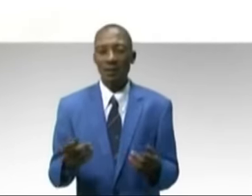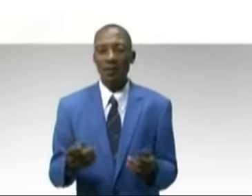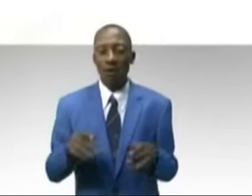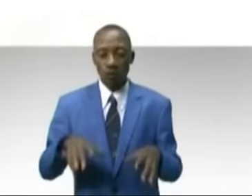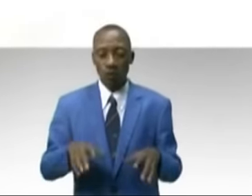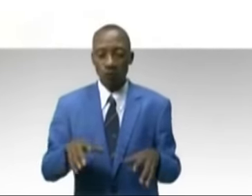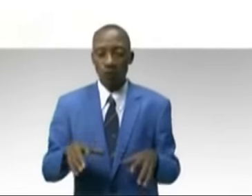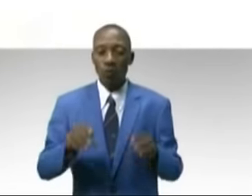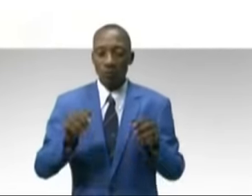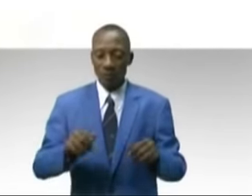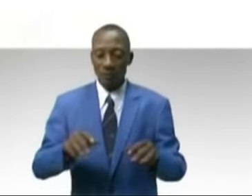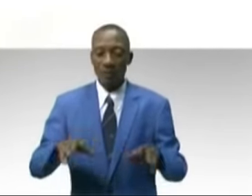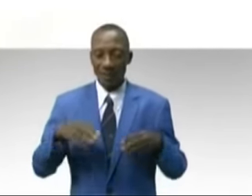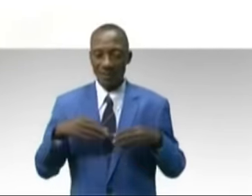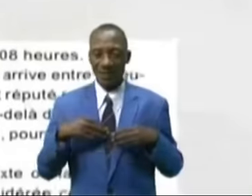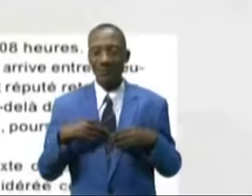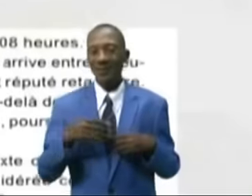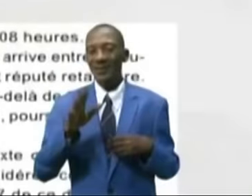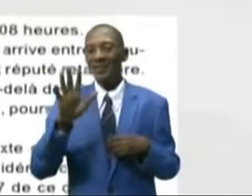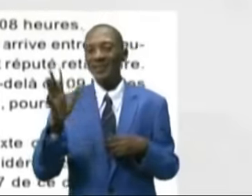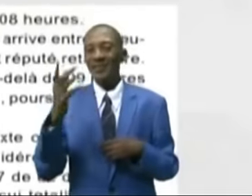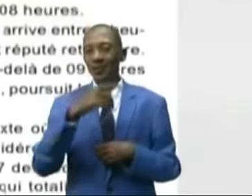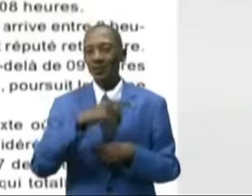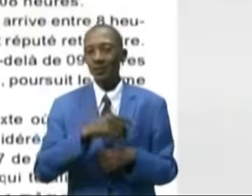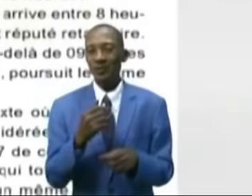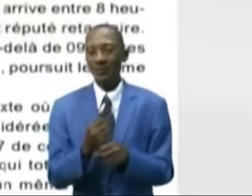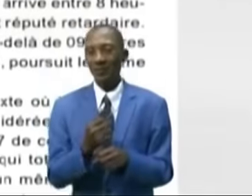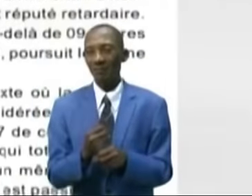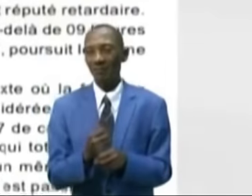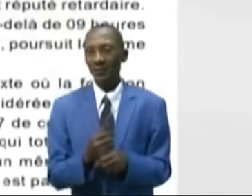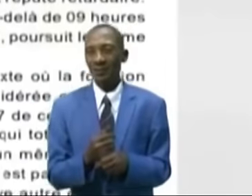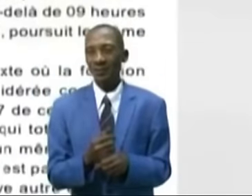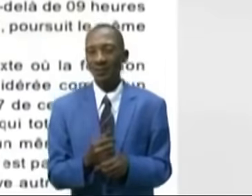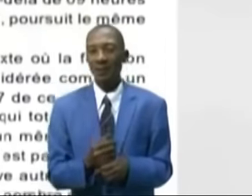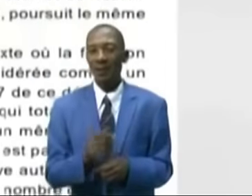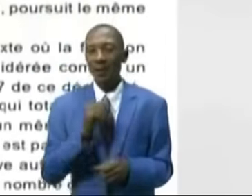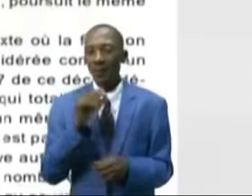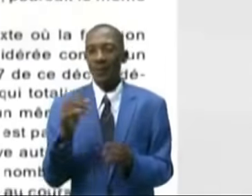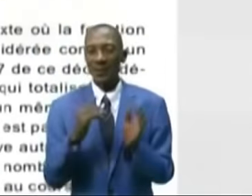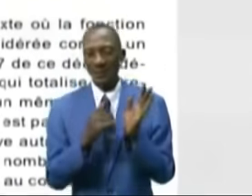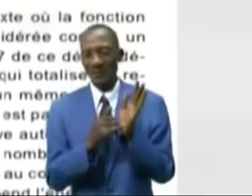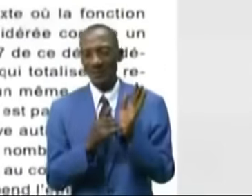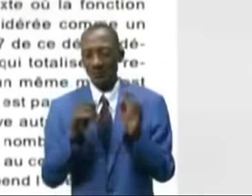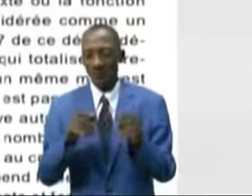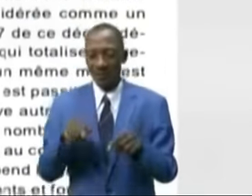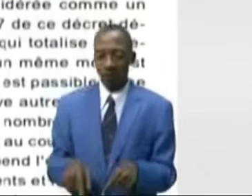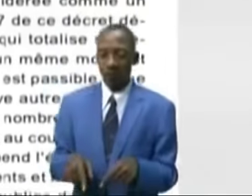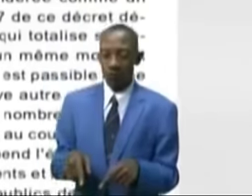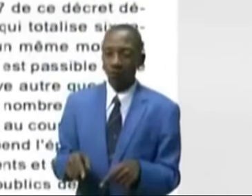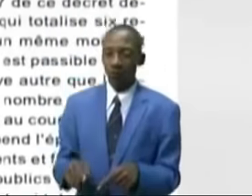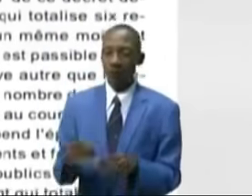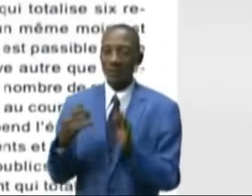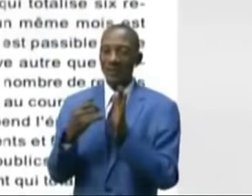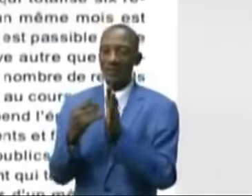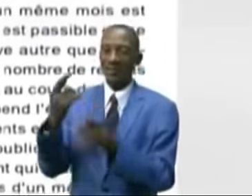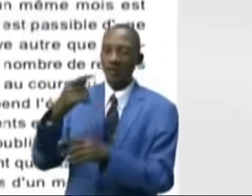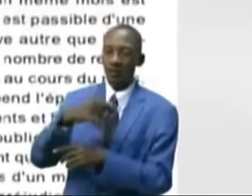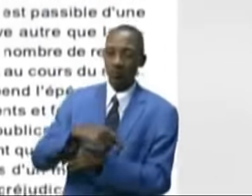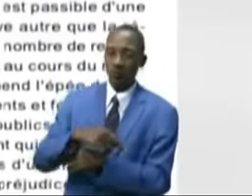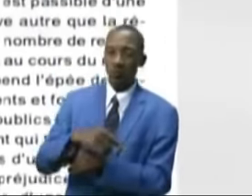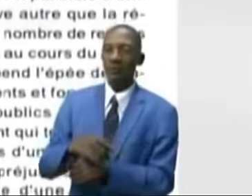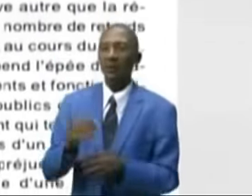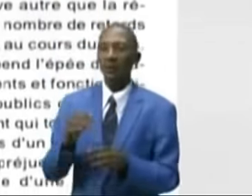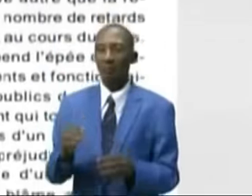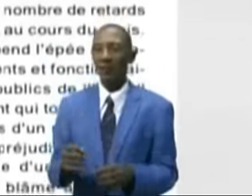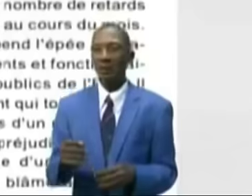le confrère, le samedi est désormais officiellement journée sans travail en République démocratique du Congo pour les agents et fonctionnaires